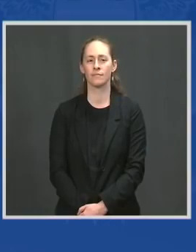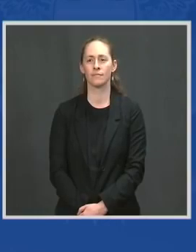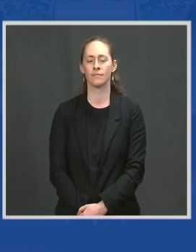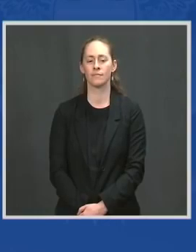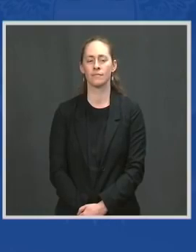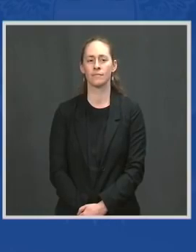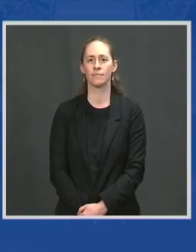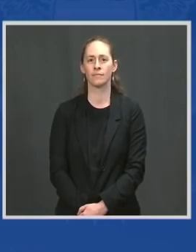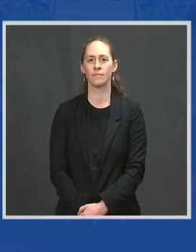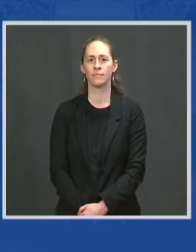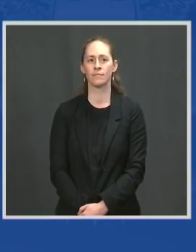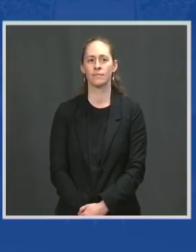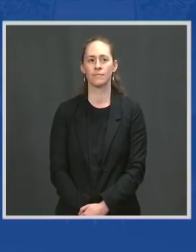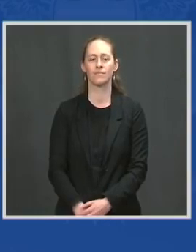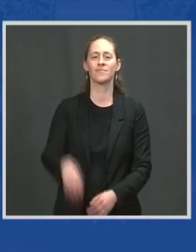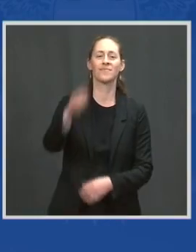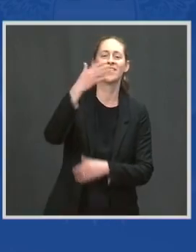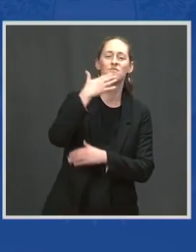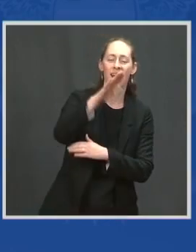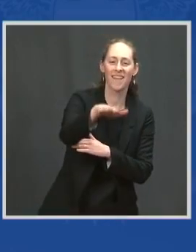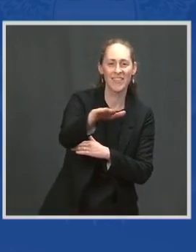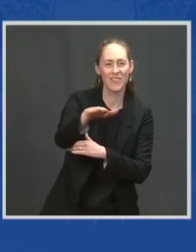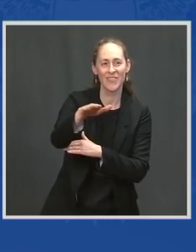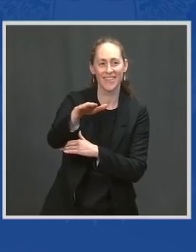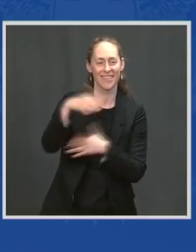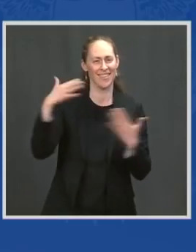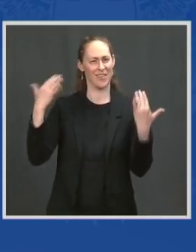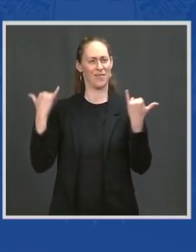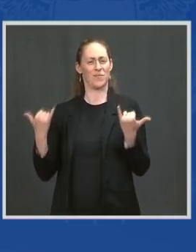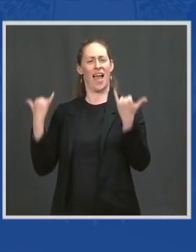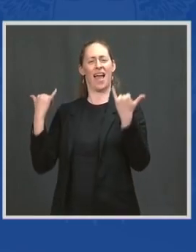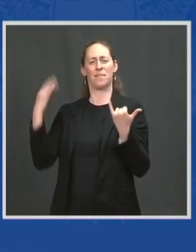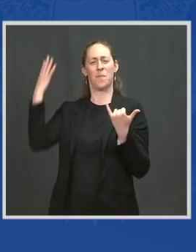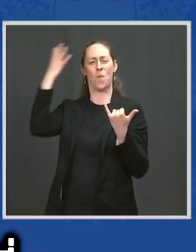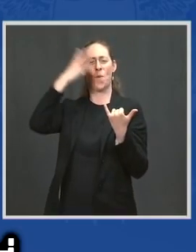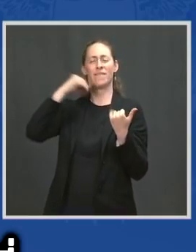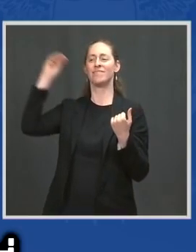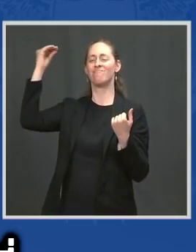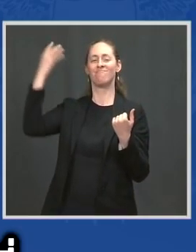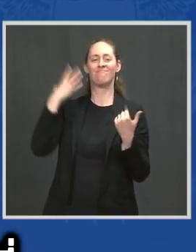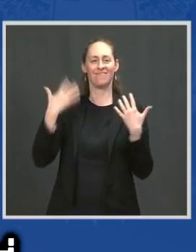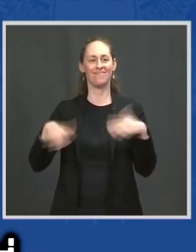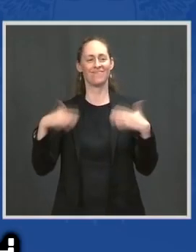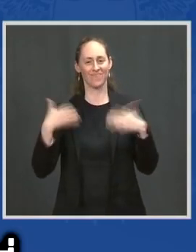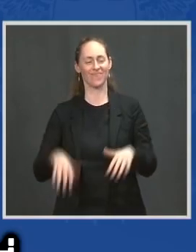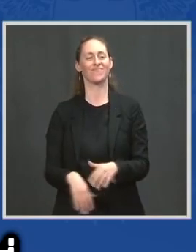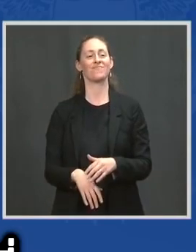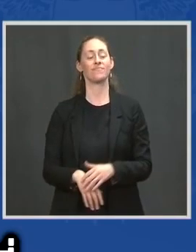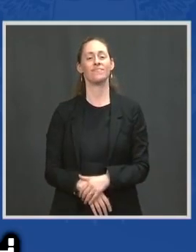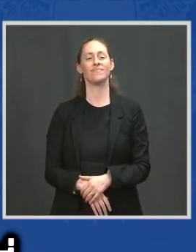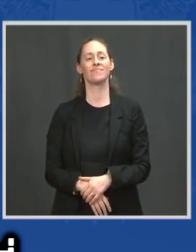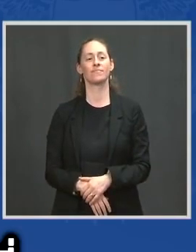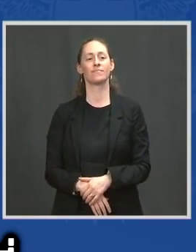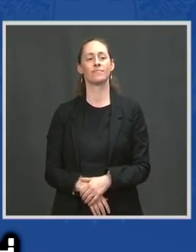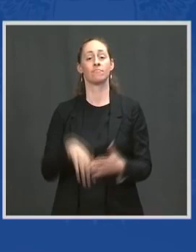นับเป็นข่าวดีของชาวอเมริกันเมื่อทางด้านโจไบเดนประธานาธิบดีสหรัฐอเมริกาประกาศอนุญาตผ่อนปรนให้ผู้ที่ฉีดวัคซี